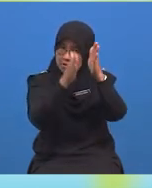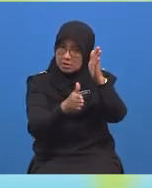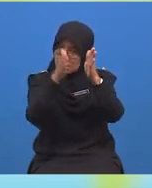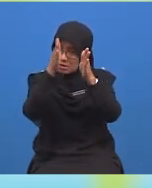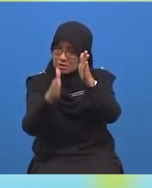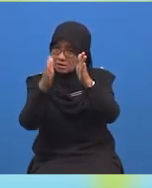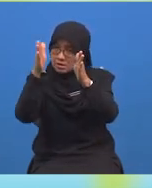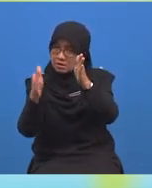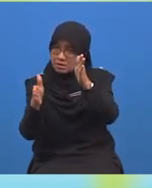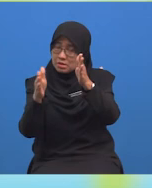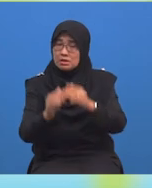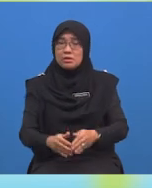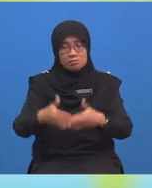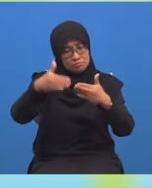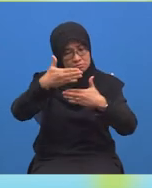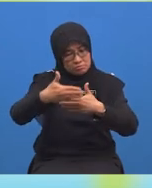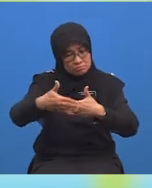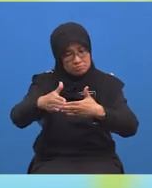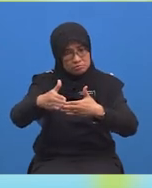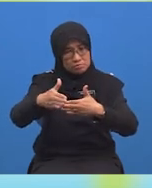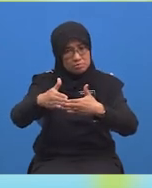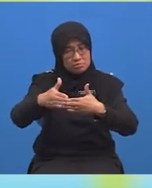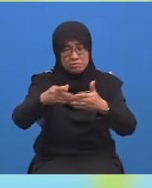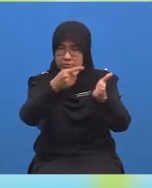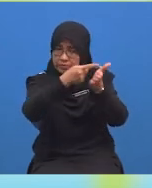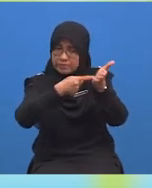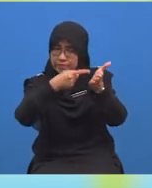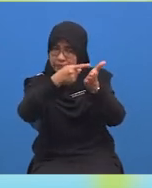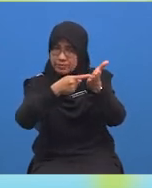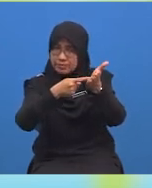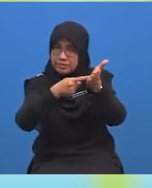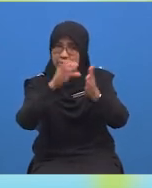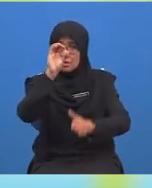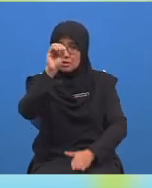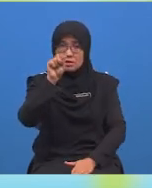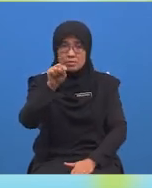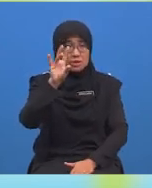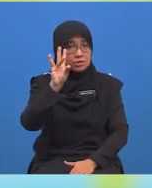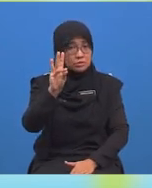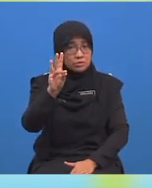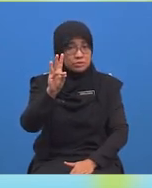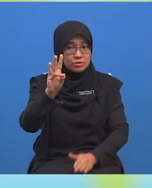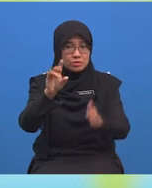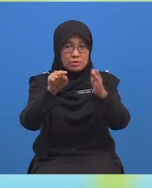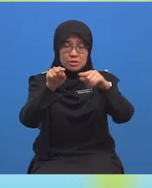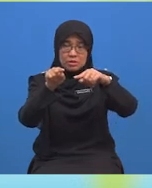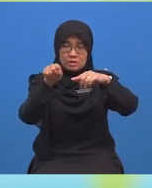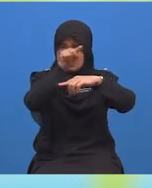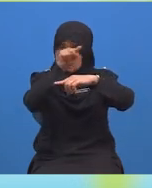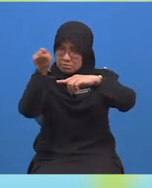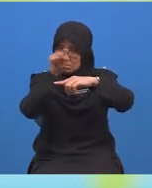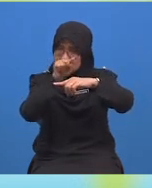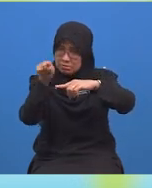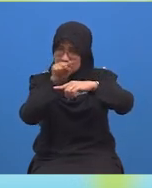slide. Selepas itu, lorekkan nilai sifar perpuluhan 7 secara melintang